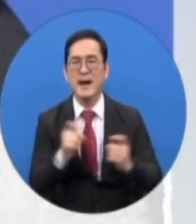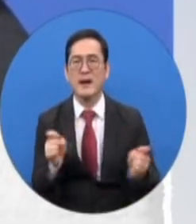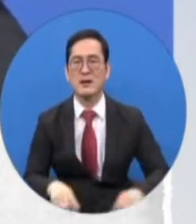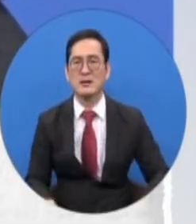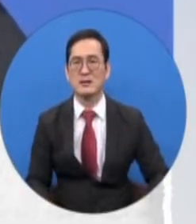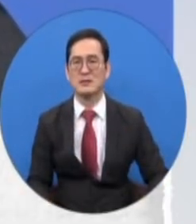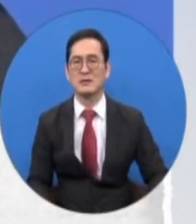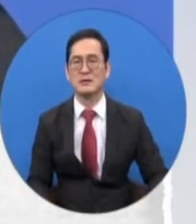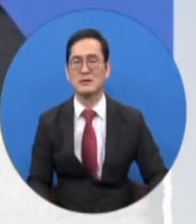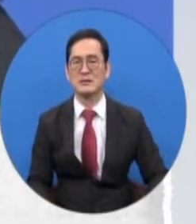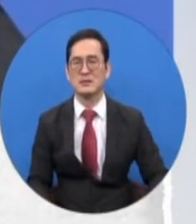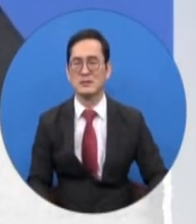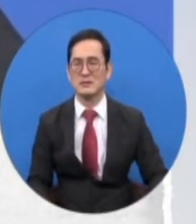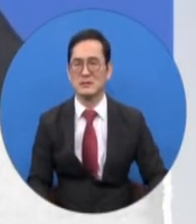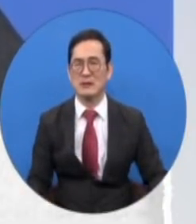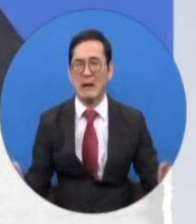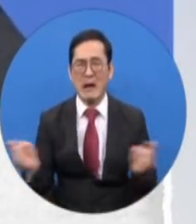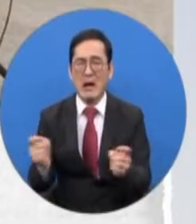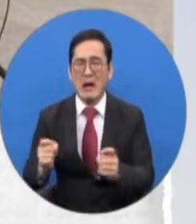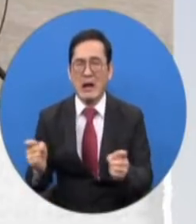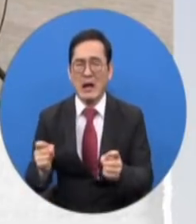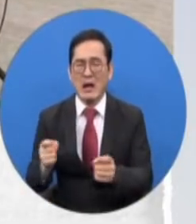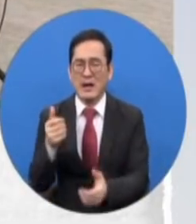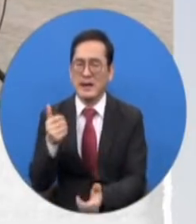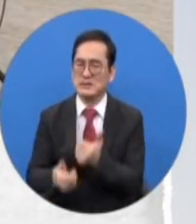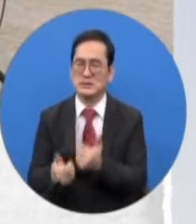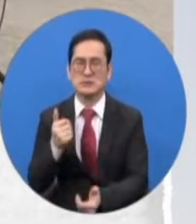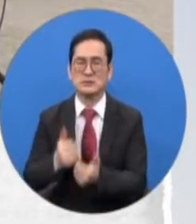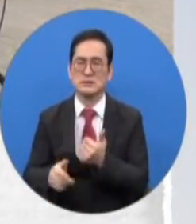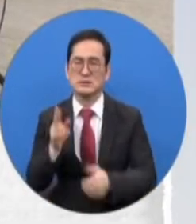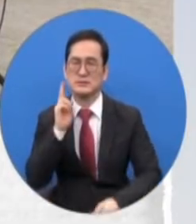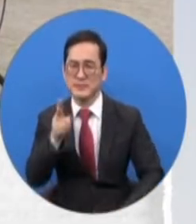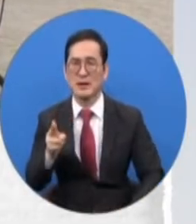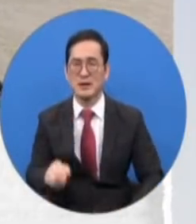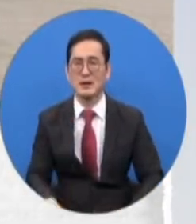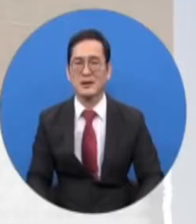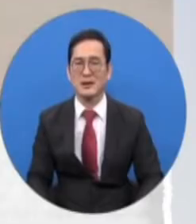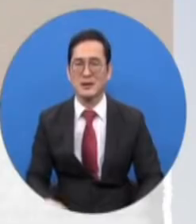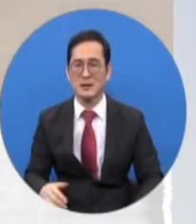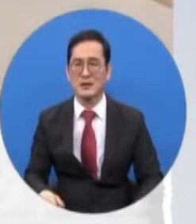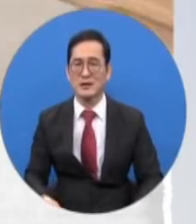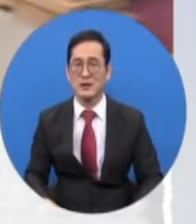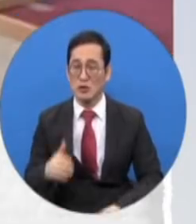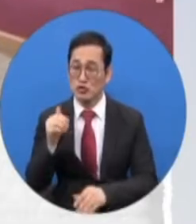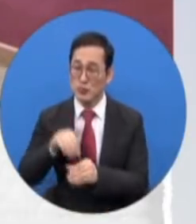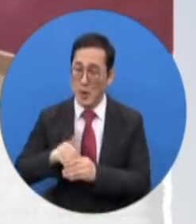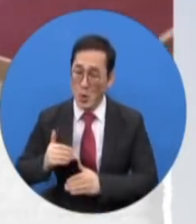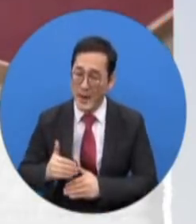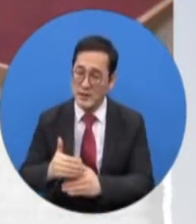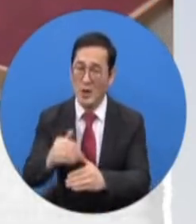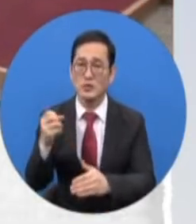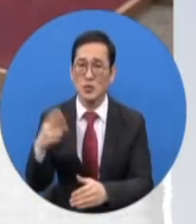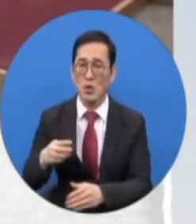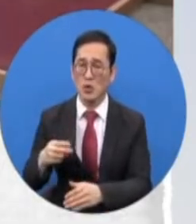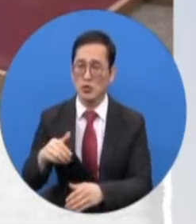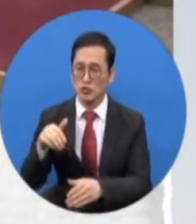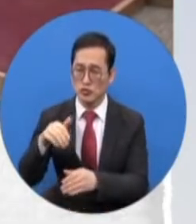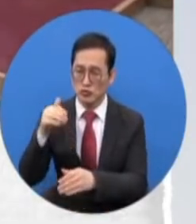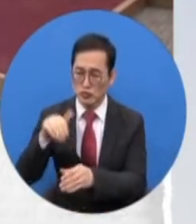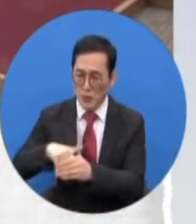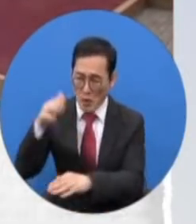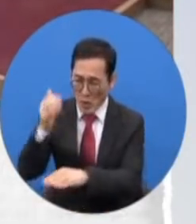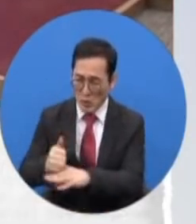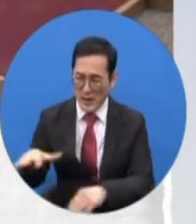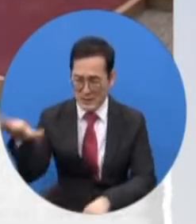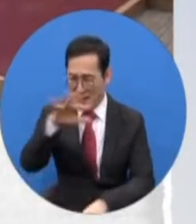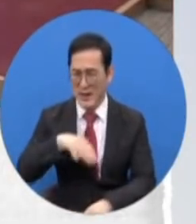기관의 장입니다. 그렇지만 이 사안은 결과도 나쁘고 과정도 나쁩니다. 즉 노 위원장의 경우에는 사퇴할 충분한 이유가 존재한다고 평가할